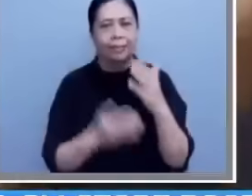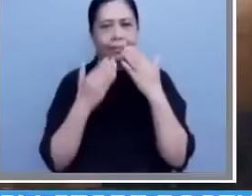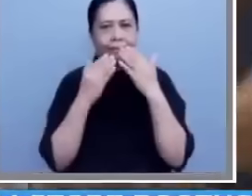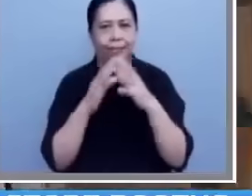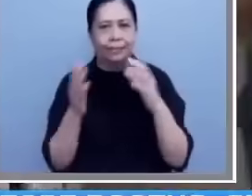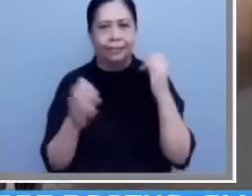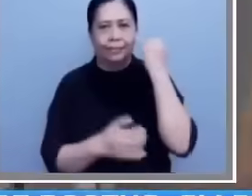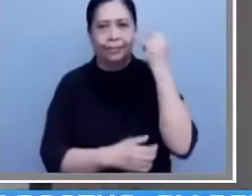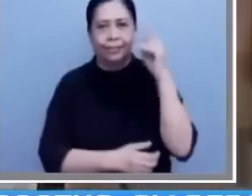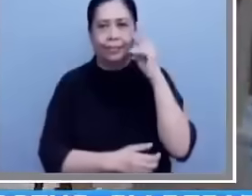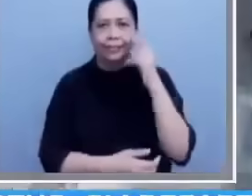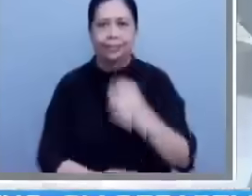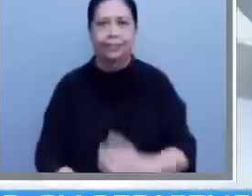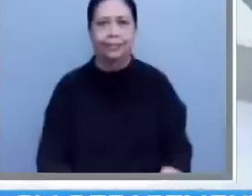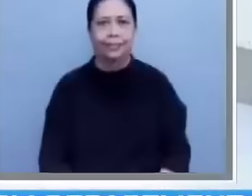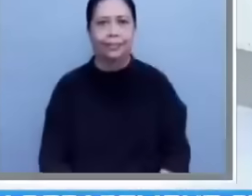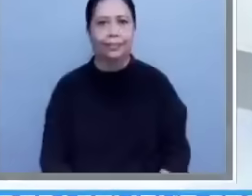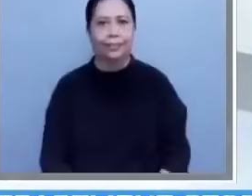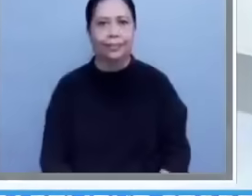Veneracion.